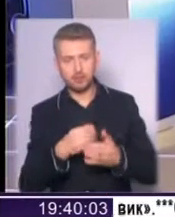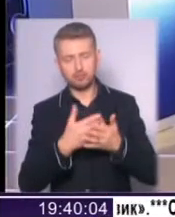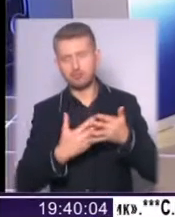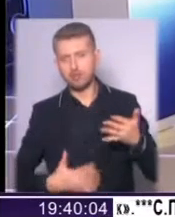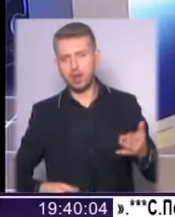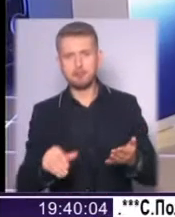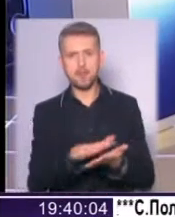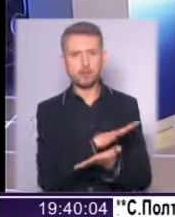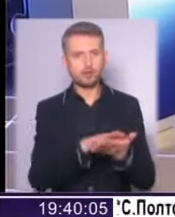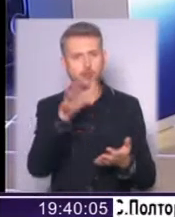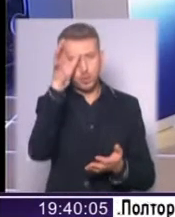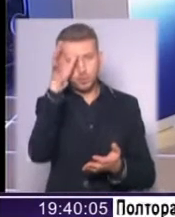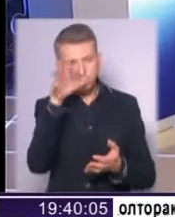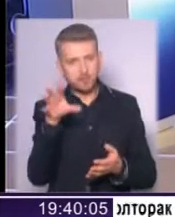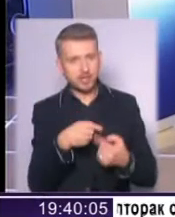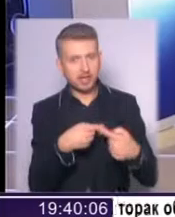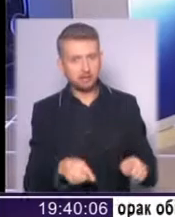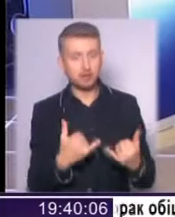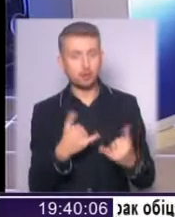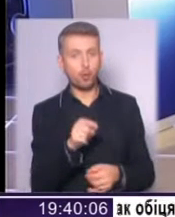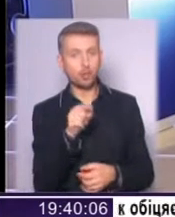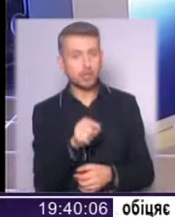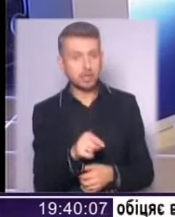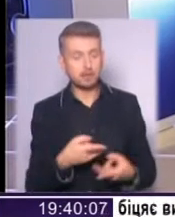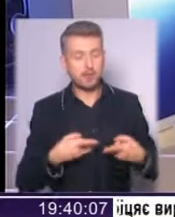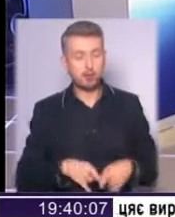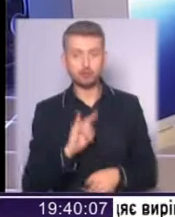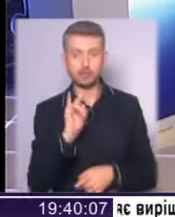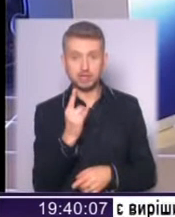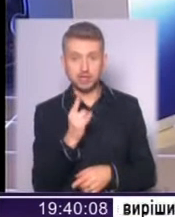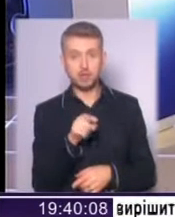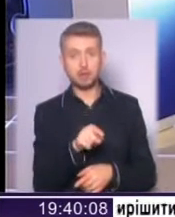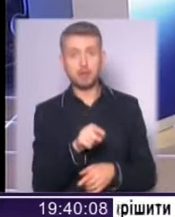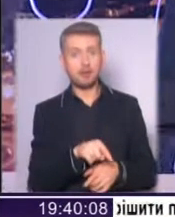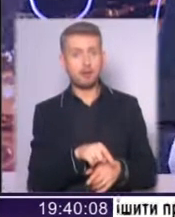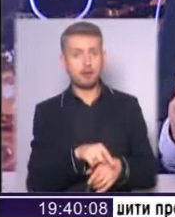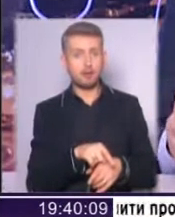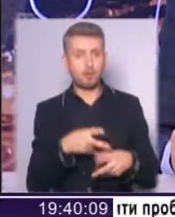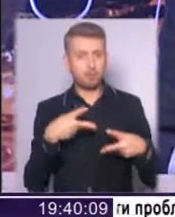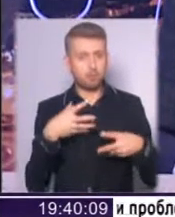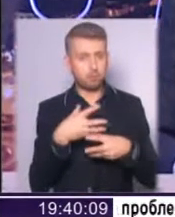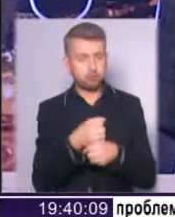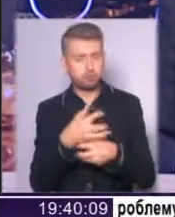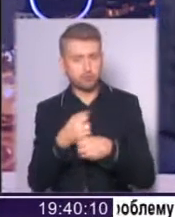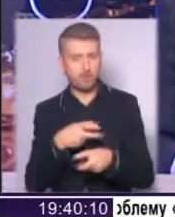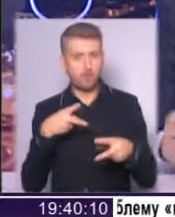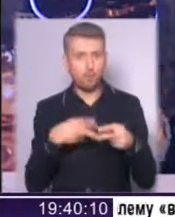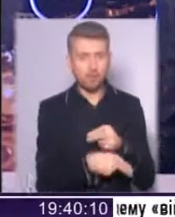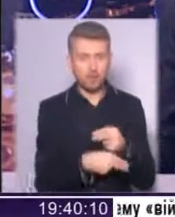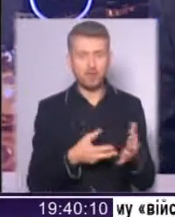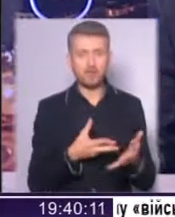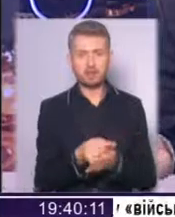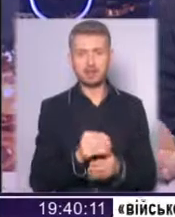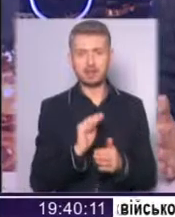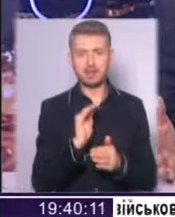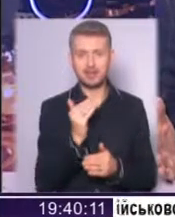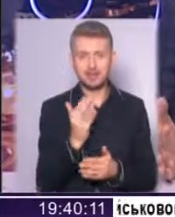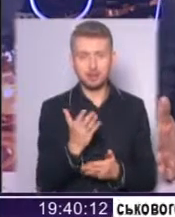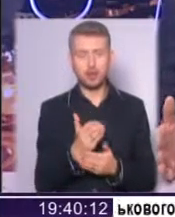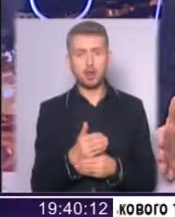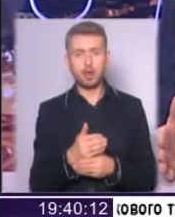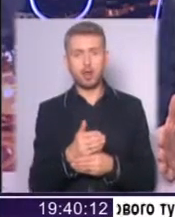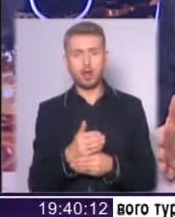коли ти народжувався, тобі зразу квартиру давали, 60 тисяч доларів на рахунок, безкоштовна електроенергія, там найдешевший